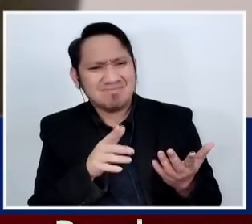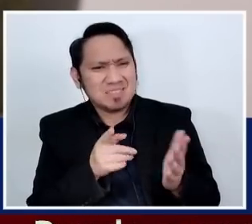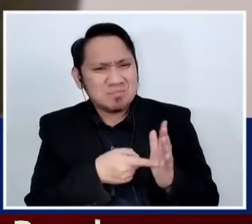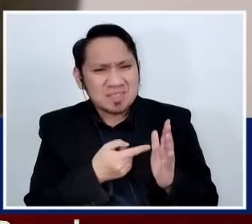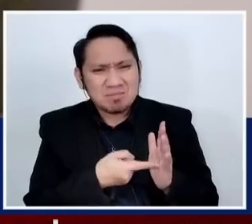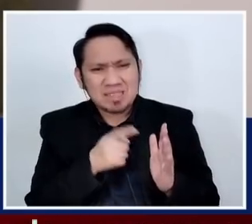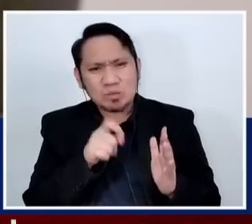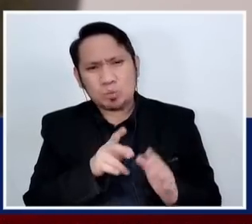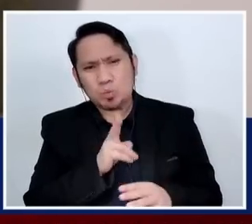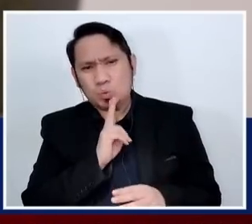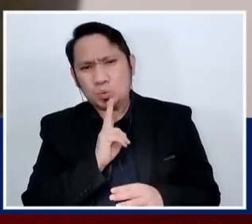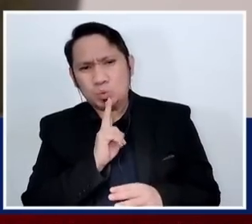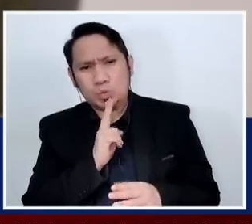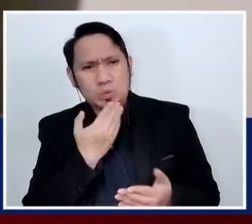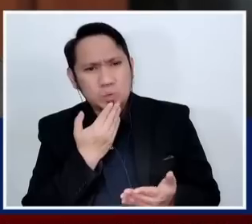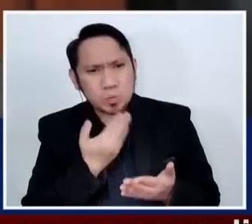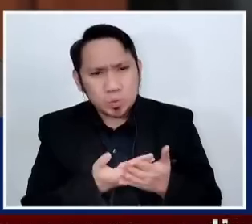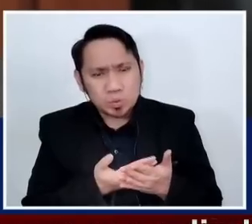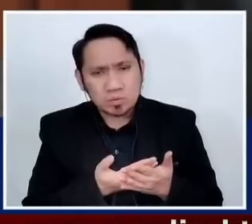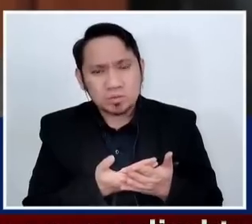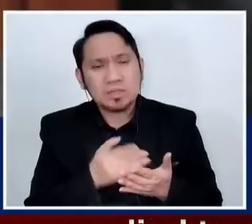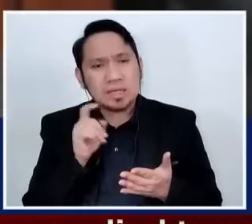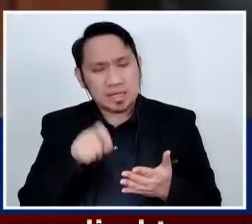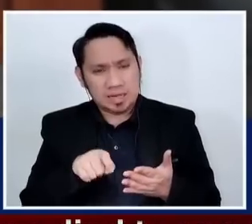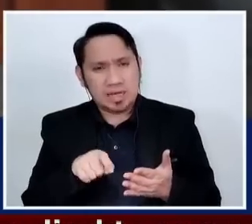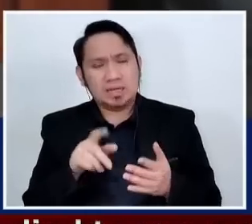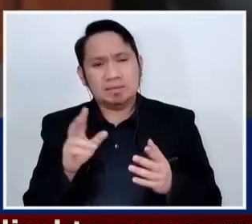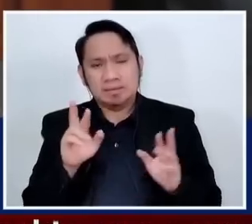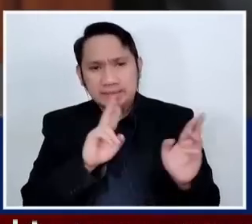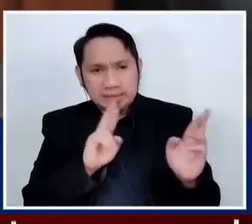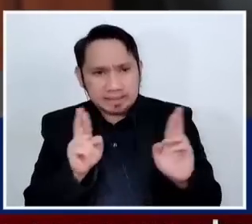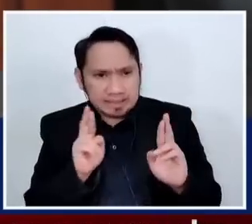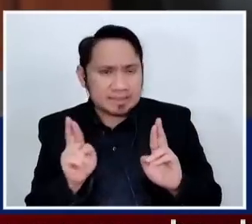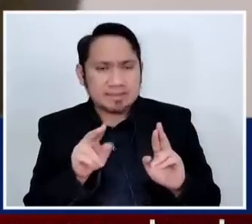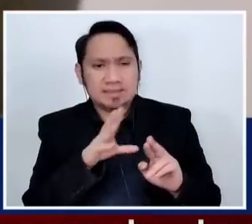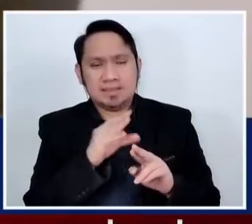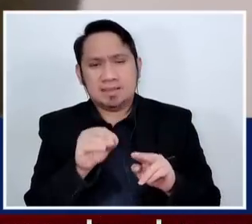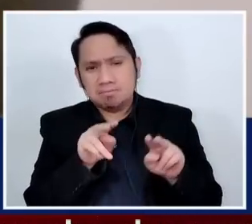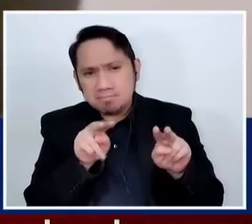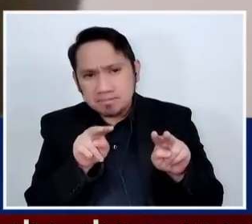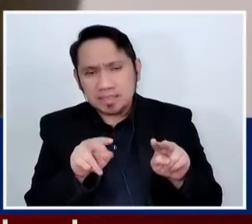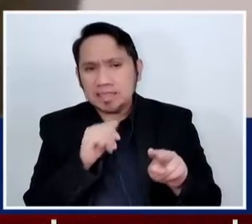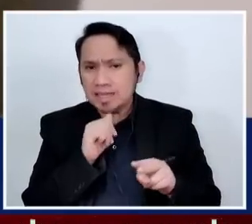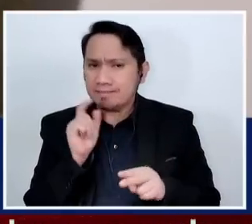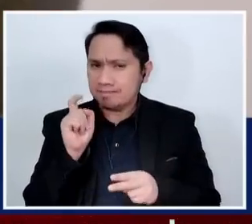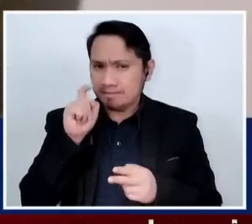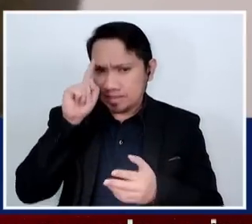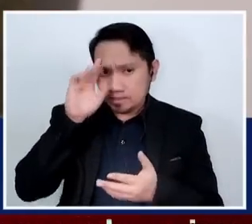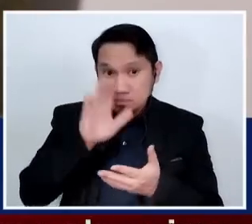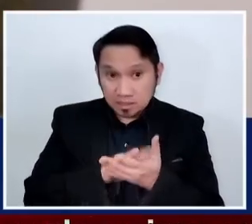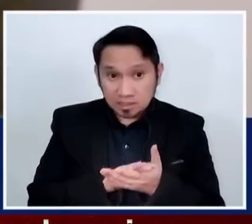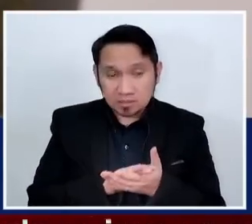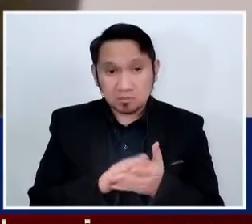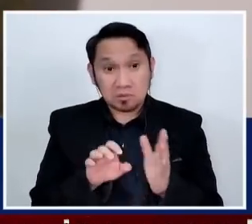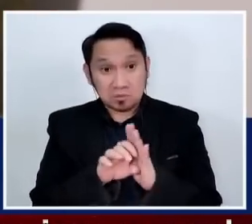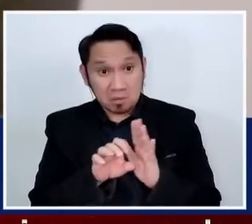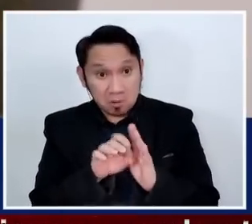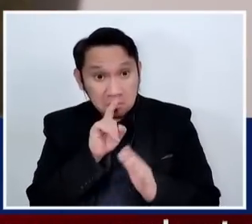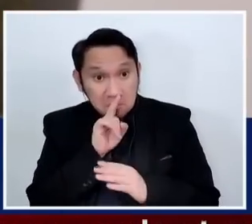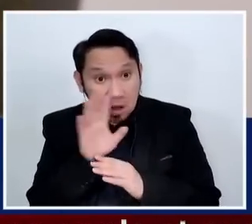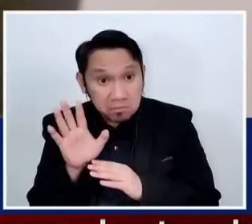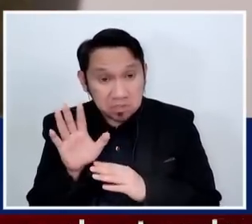Magiging yung due diligence pa rin palagi, hindi ka dapat basta-basta naniniwala na dahil inassure lang ng kung